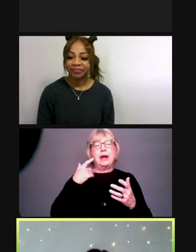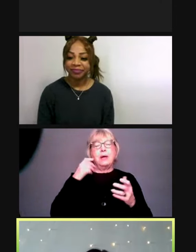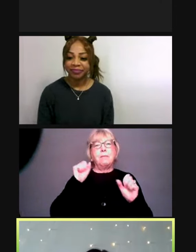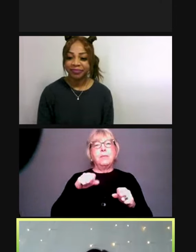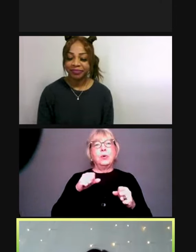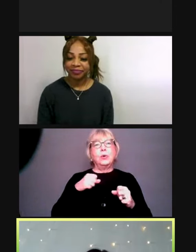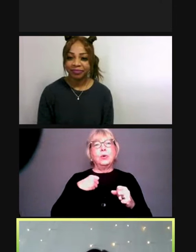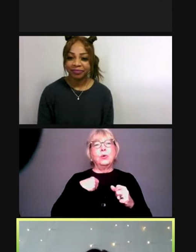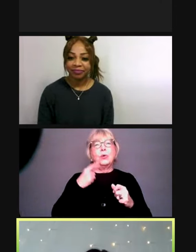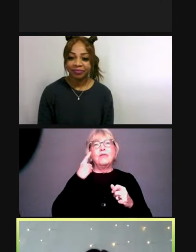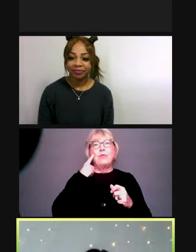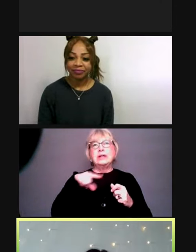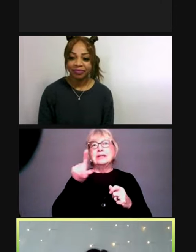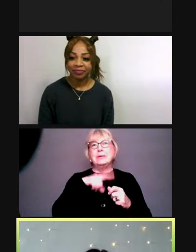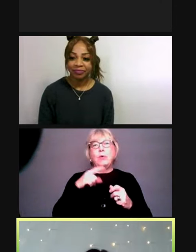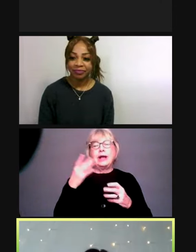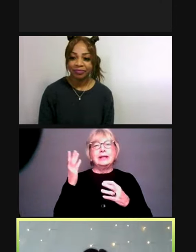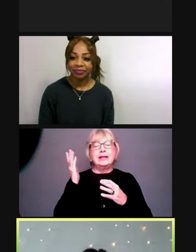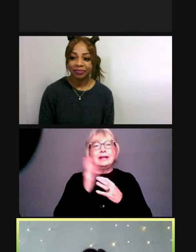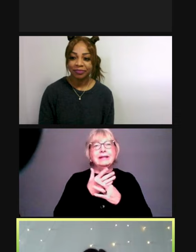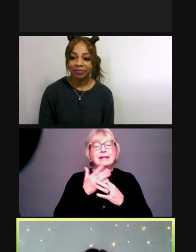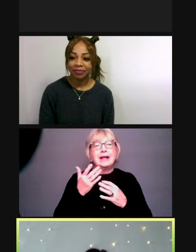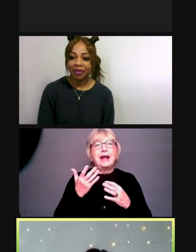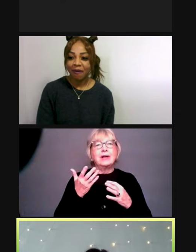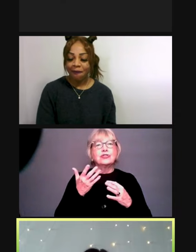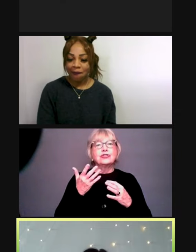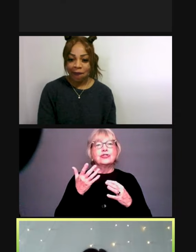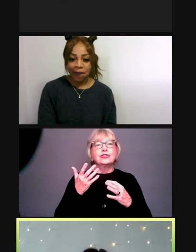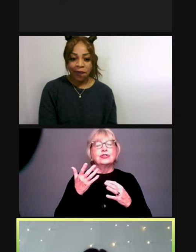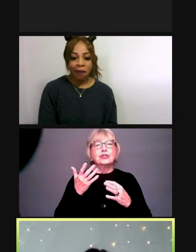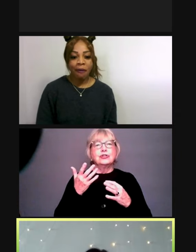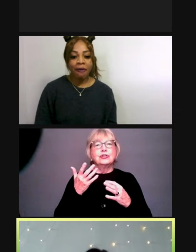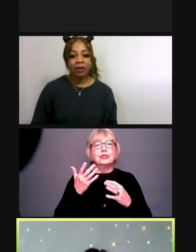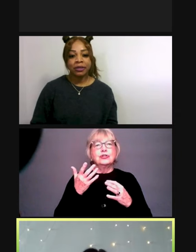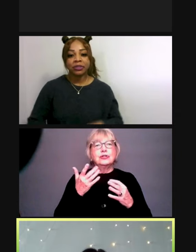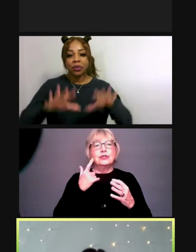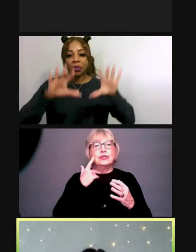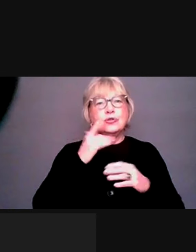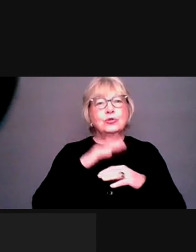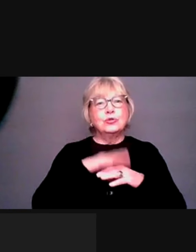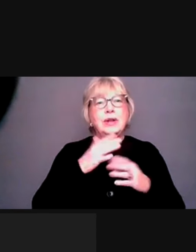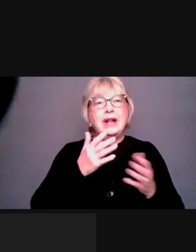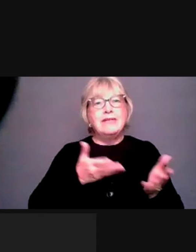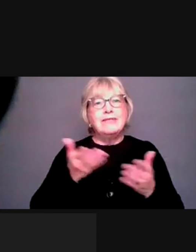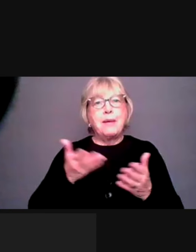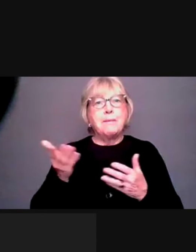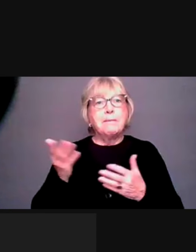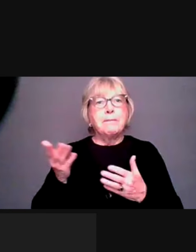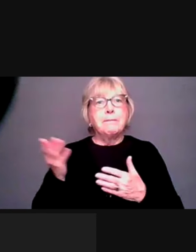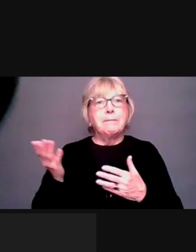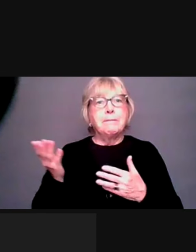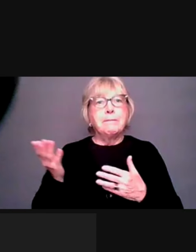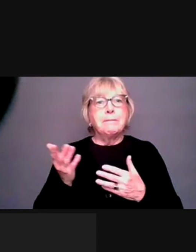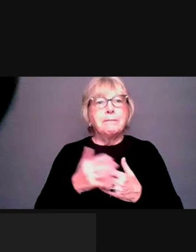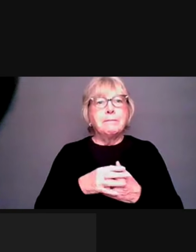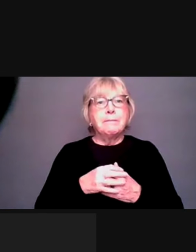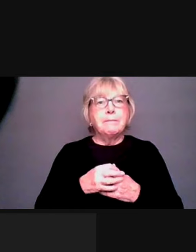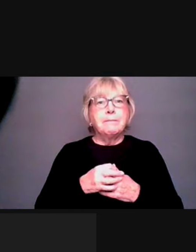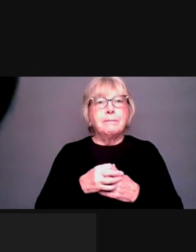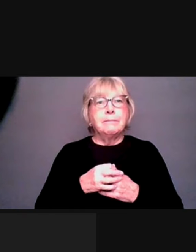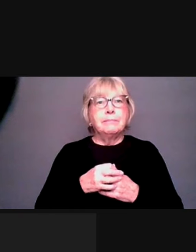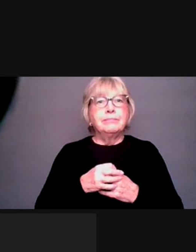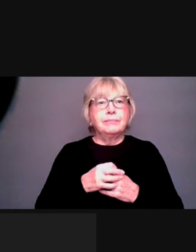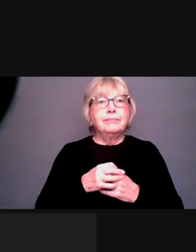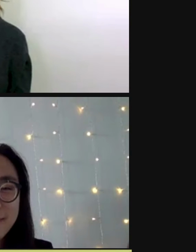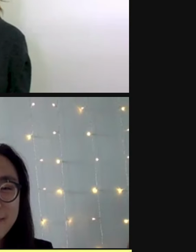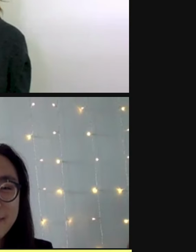qui perturbe la régularité et donc qui est lié au handicap aussi. Alors, je vais cesser de partager